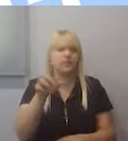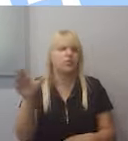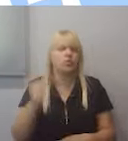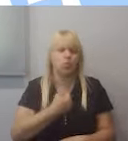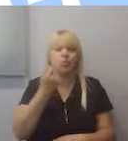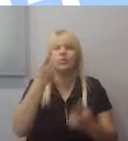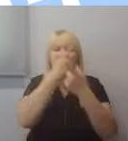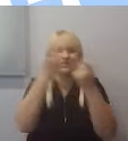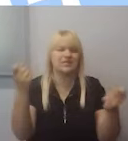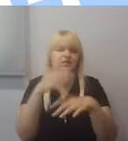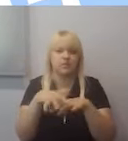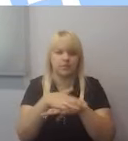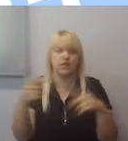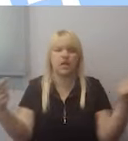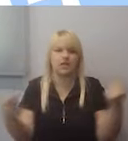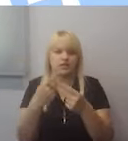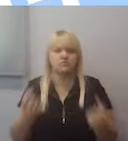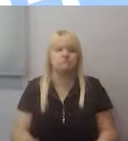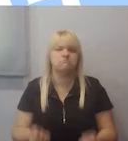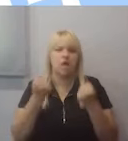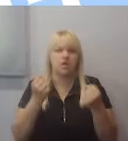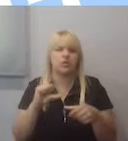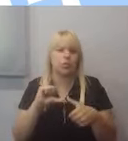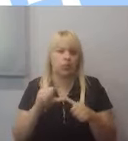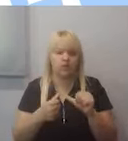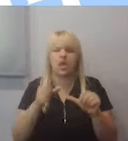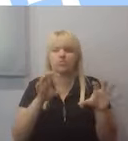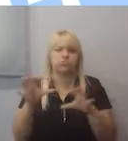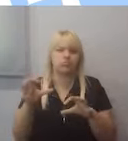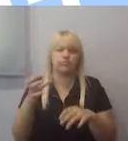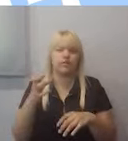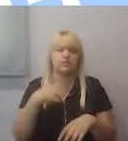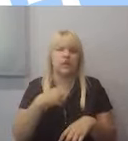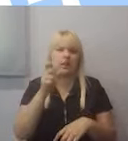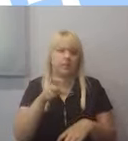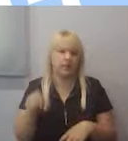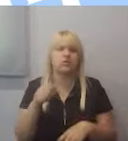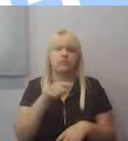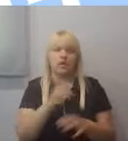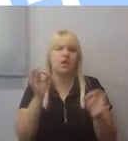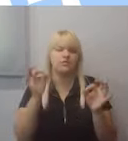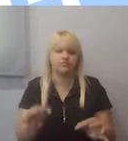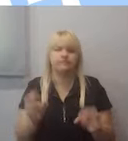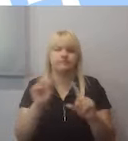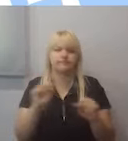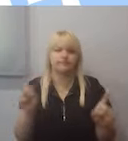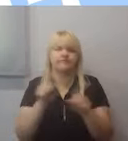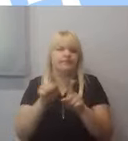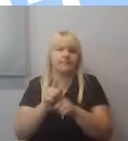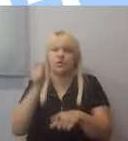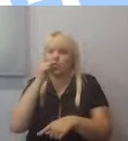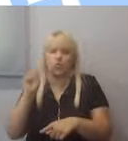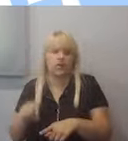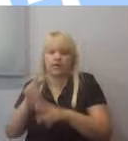attiecībā uz smagiem hroniskiem aprūpējamiem slimniekiem un tā ir realitāte arī no ukrainas ka šiem